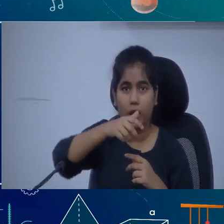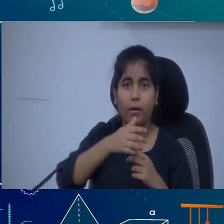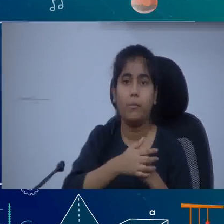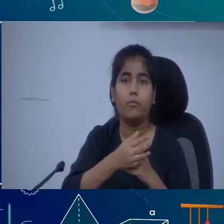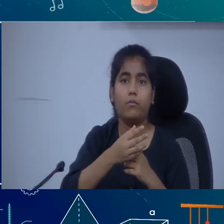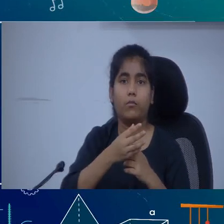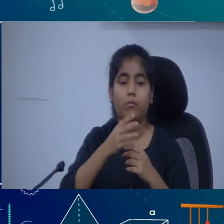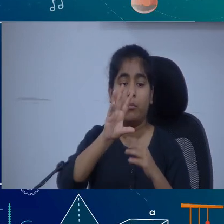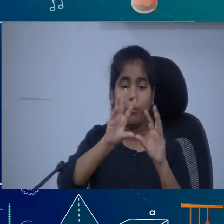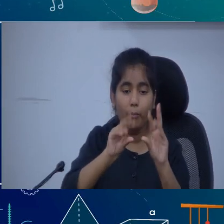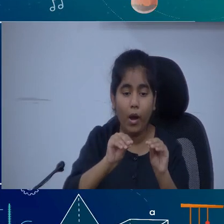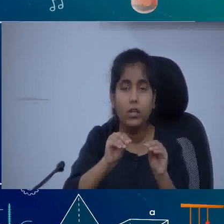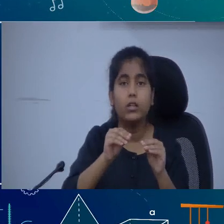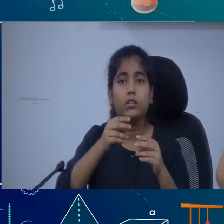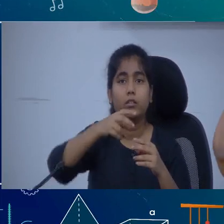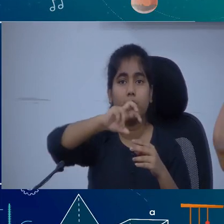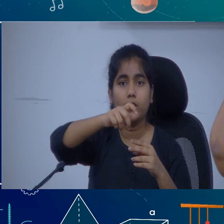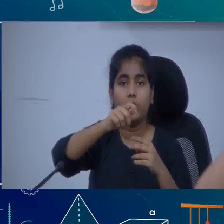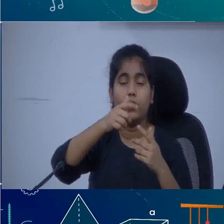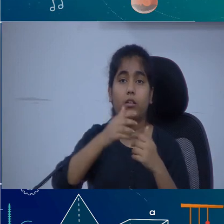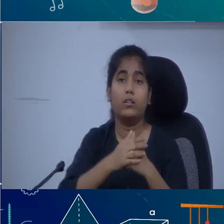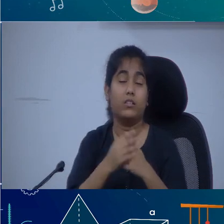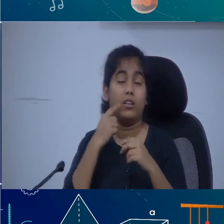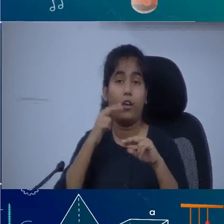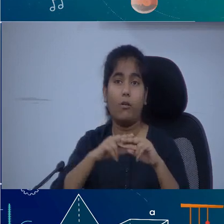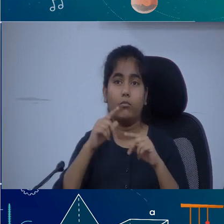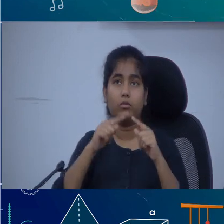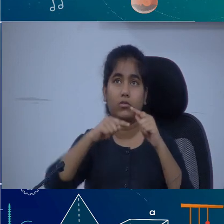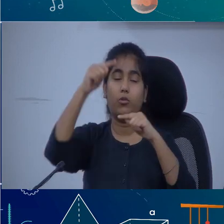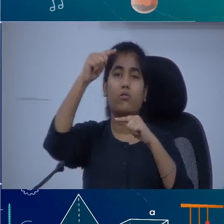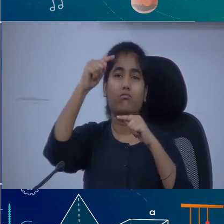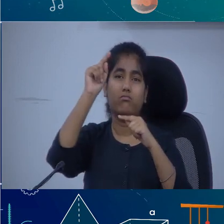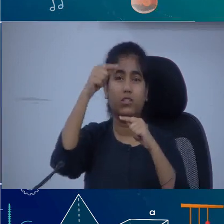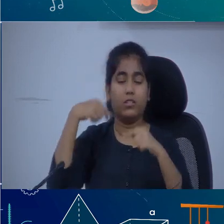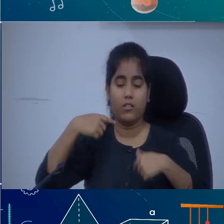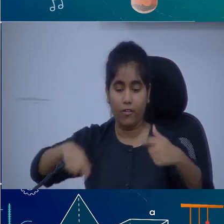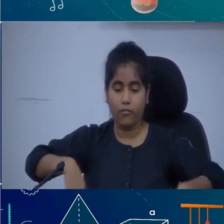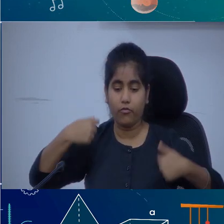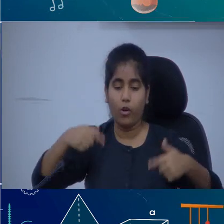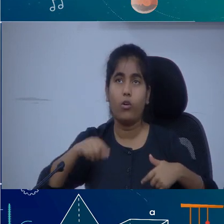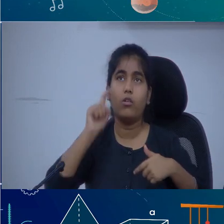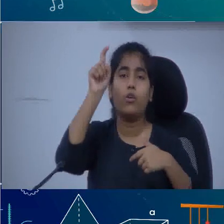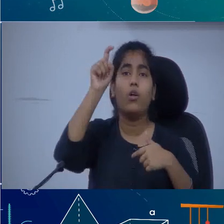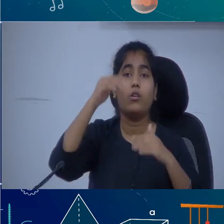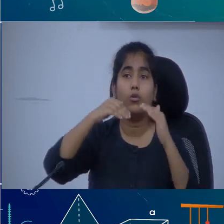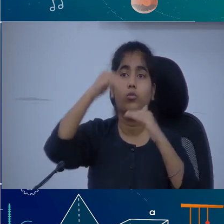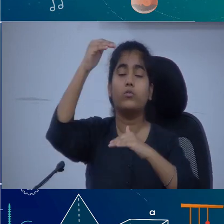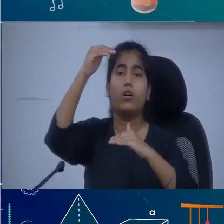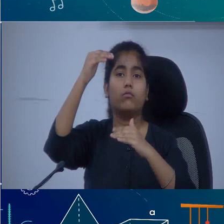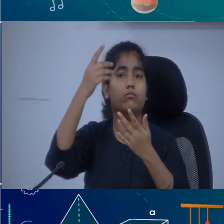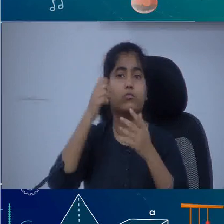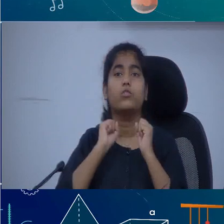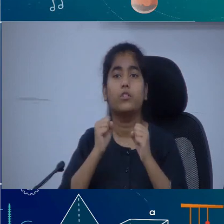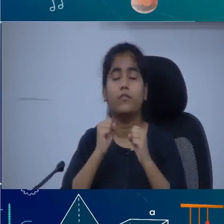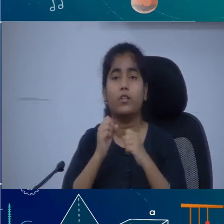नहीं पाएं. या आपके जो बंद करने का, क्योंकि बाथरूम में आप अकेले होंगे तो उसको बंद करने का जो आपका लैच है, अगर